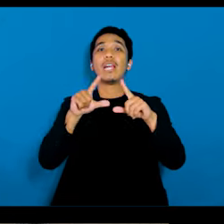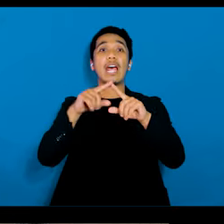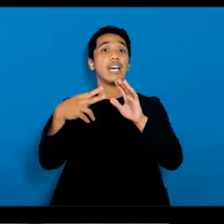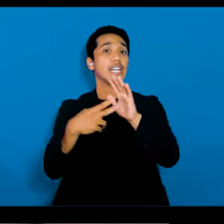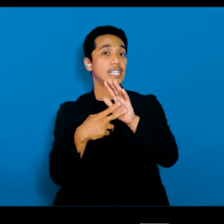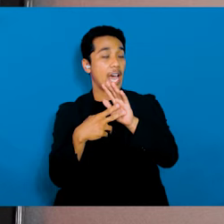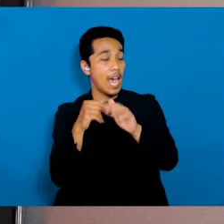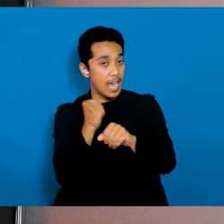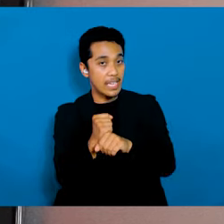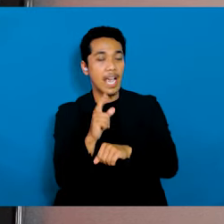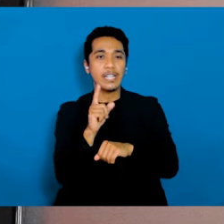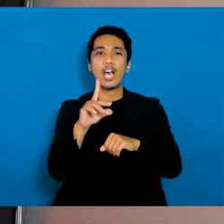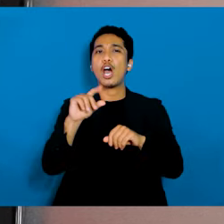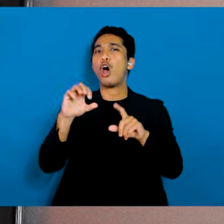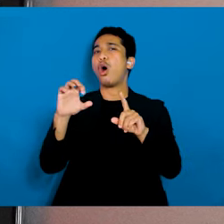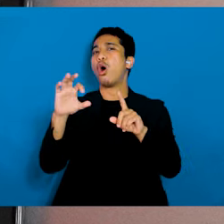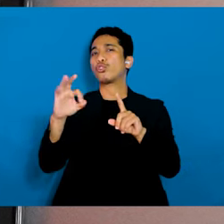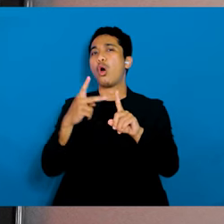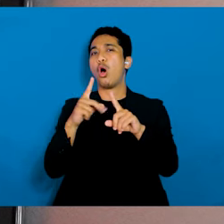kemudian ada